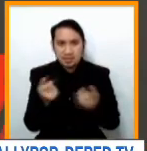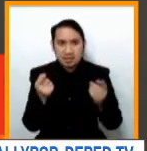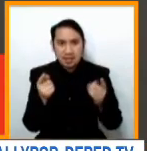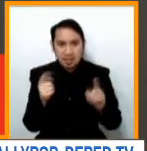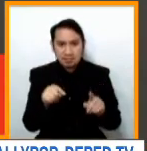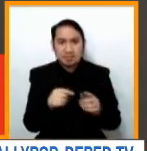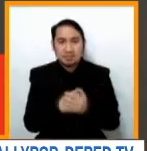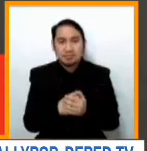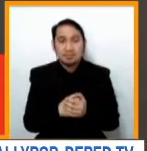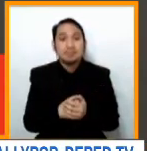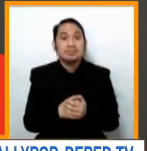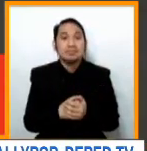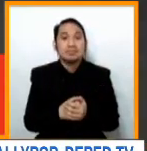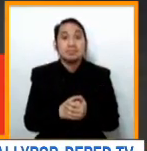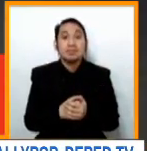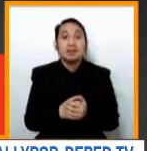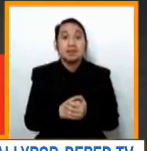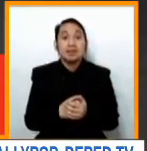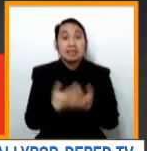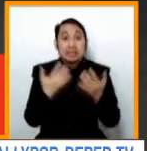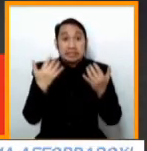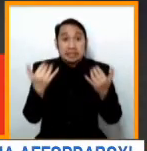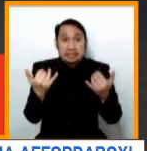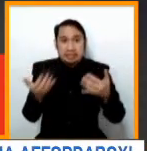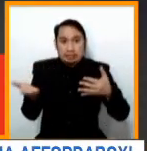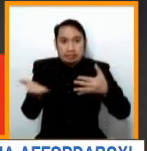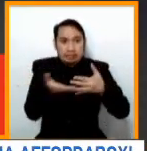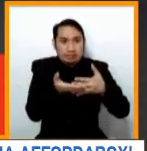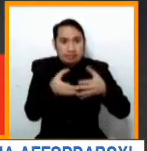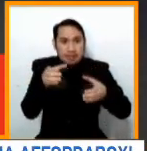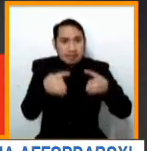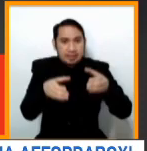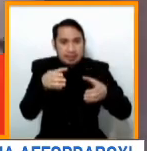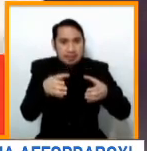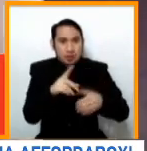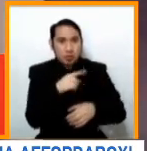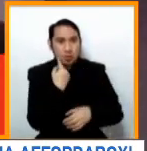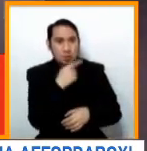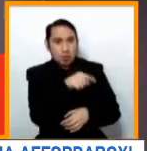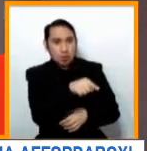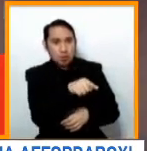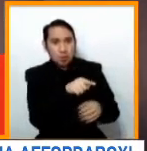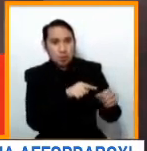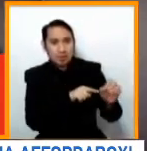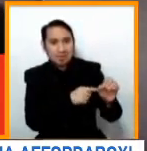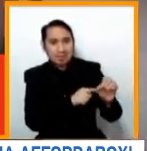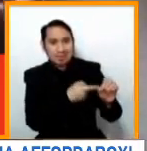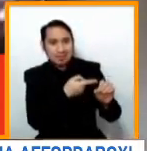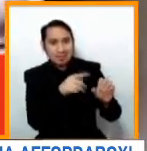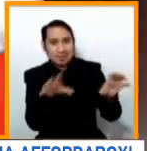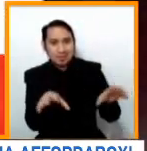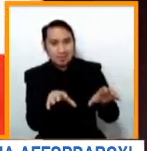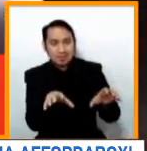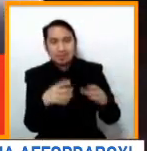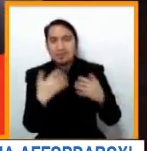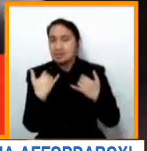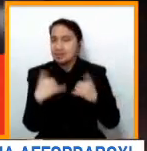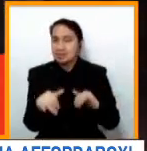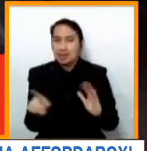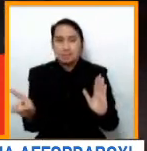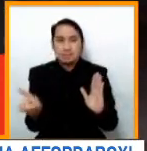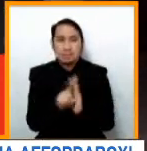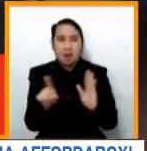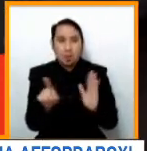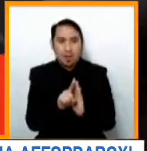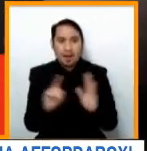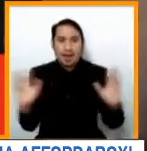kabila nito, magsasampa pa rin daw ng kaso laban sa mga nagpasimuno ng aktibidad. Mahigpit pa rin ipinagbabawal ang mass gathering sa Davao